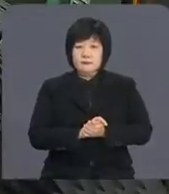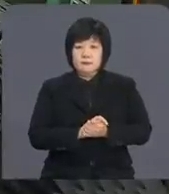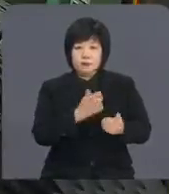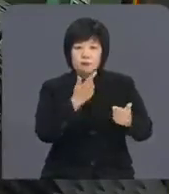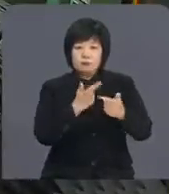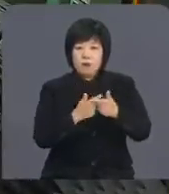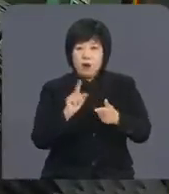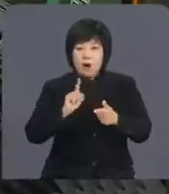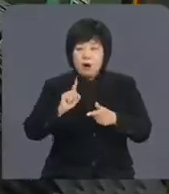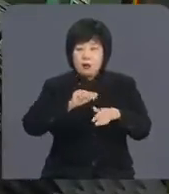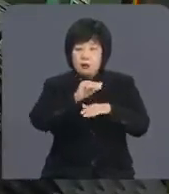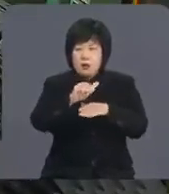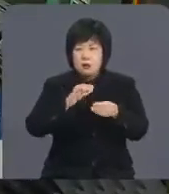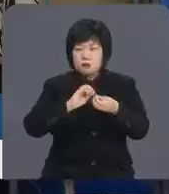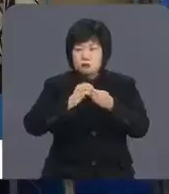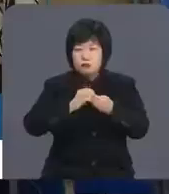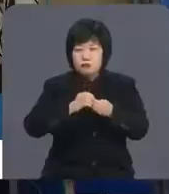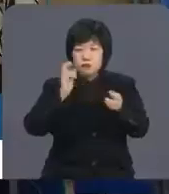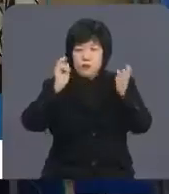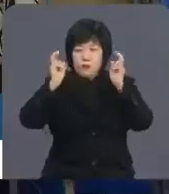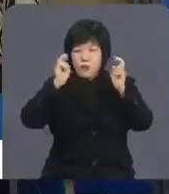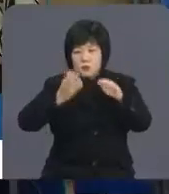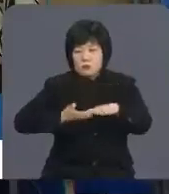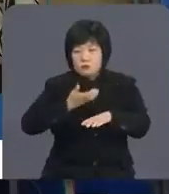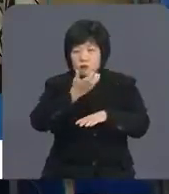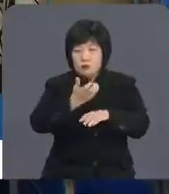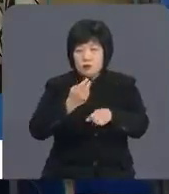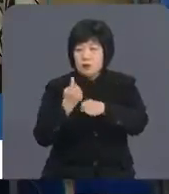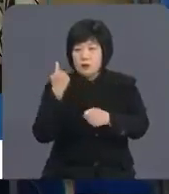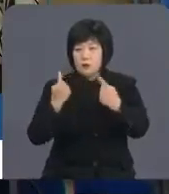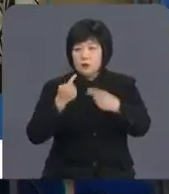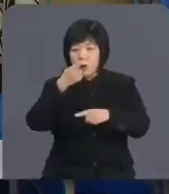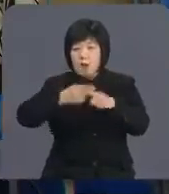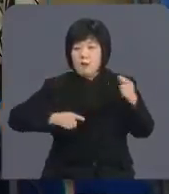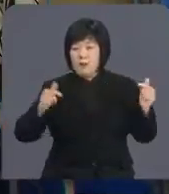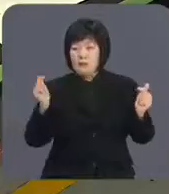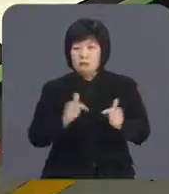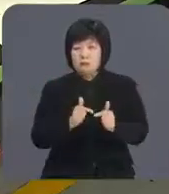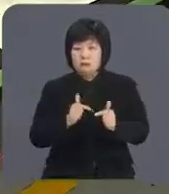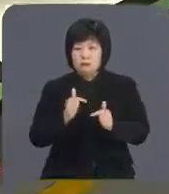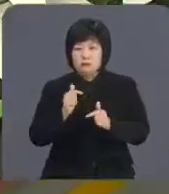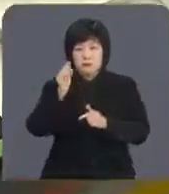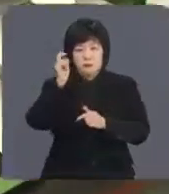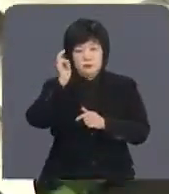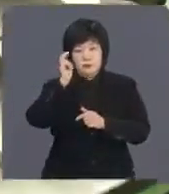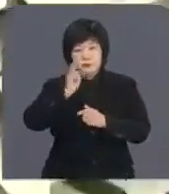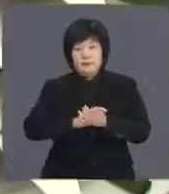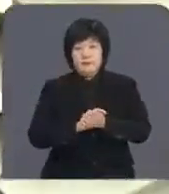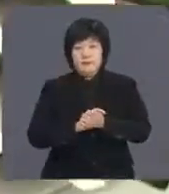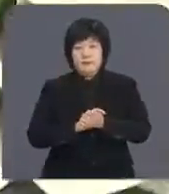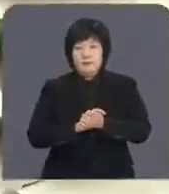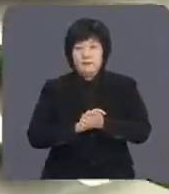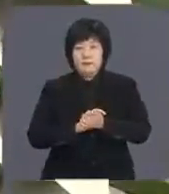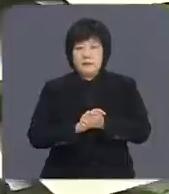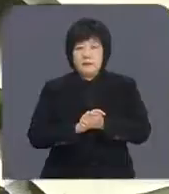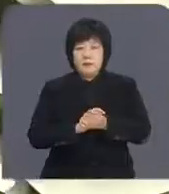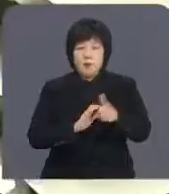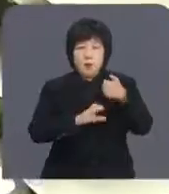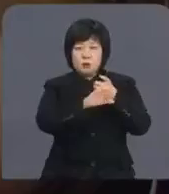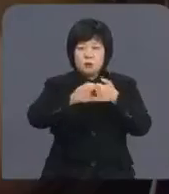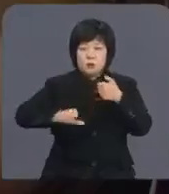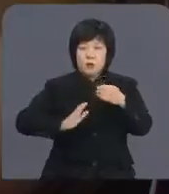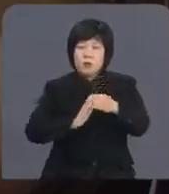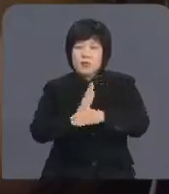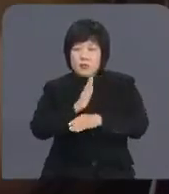부산의 한 자동차 부품업체 수출이 지난해보다 절반 이상 줄어들 것으로 보입니다 신고시 넘는 지역